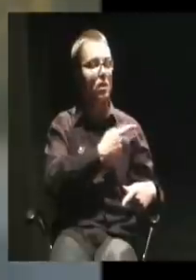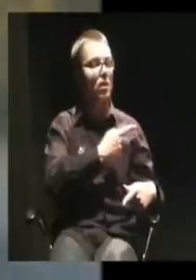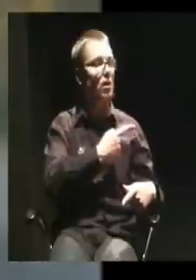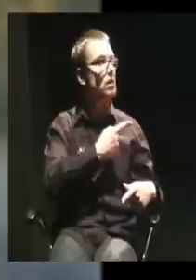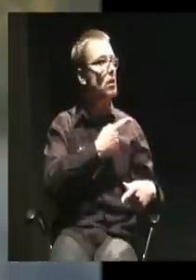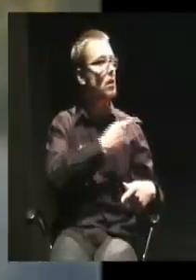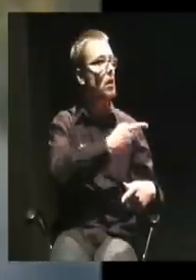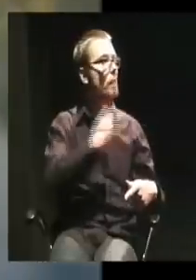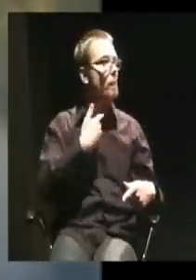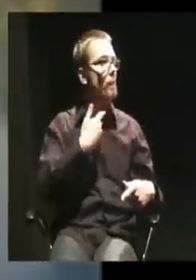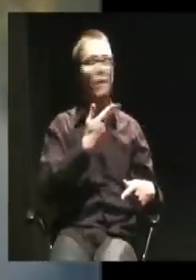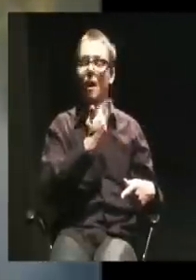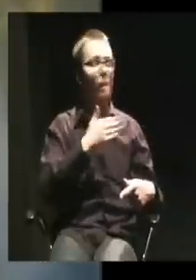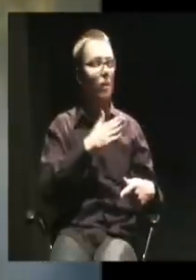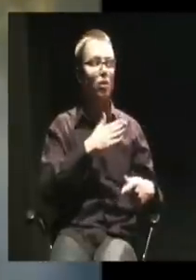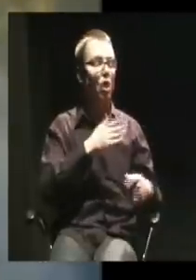Pan będzie kelnerem!